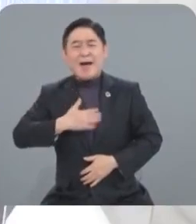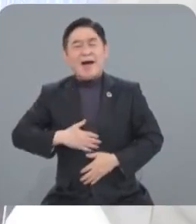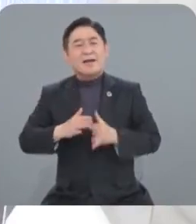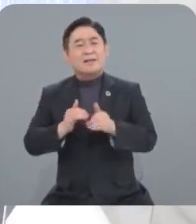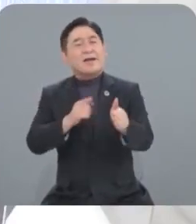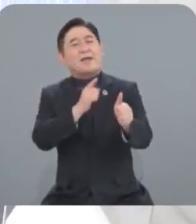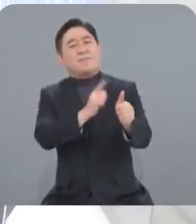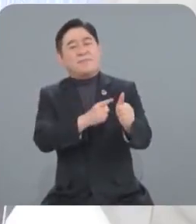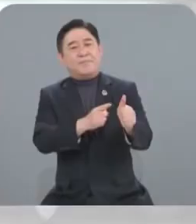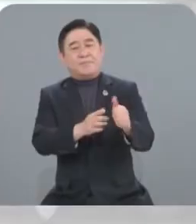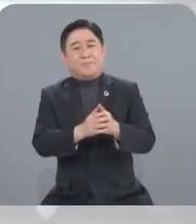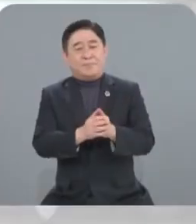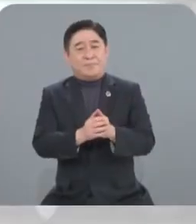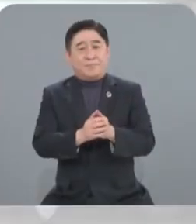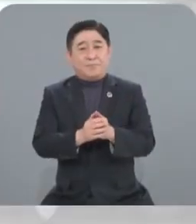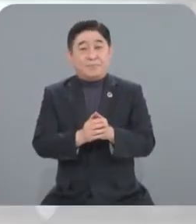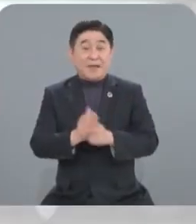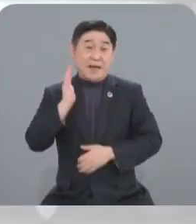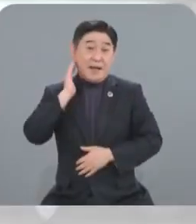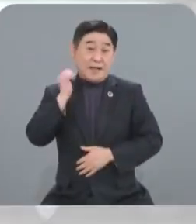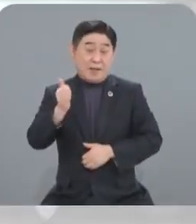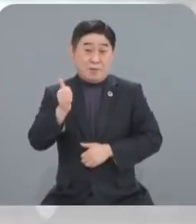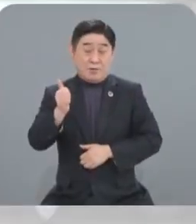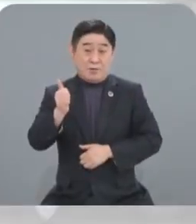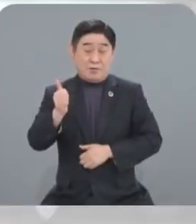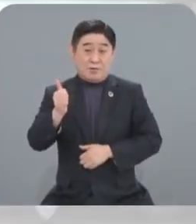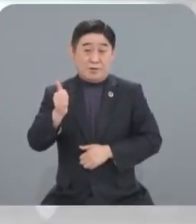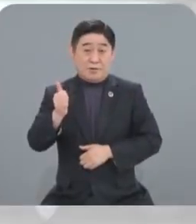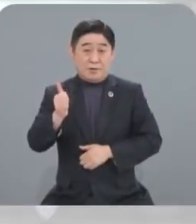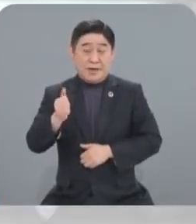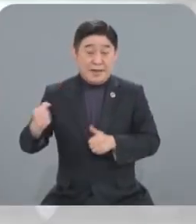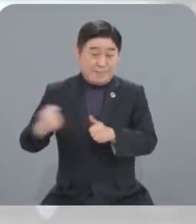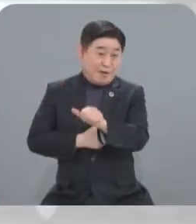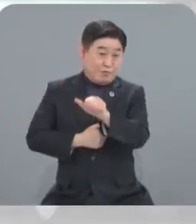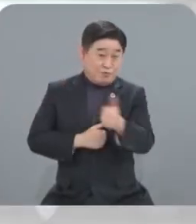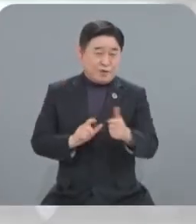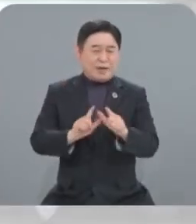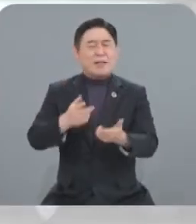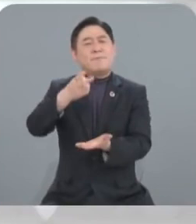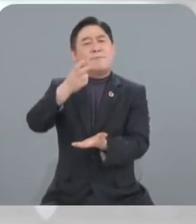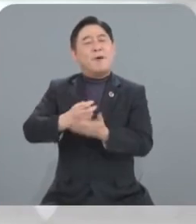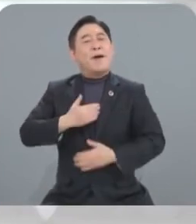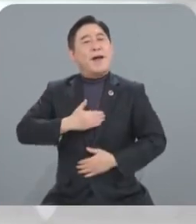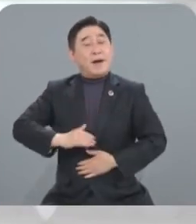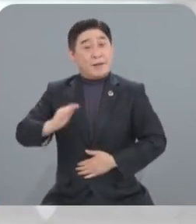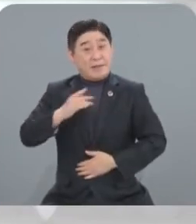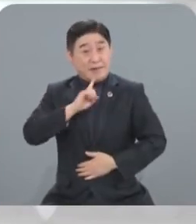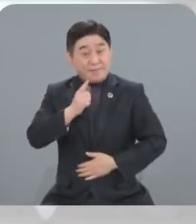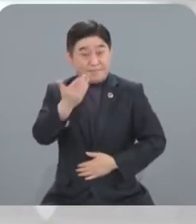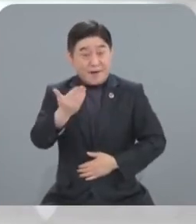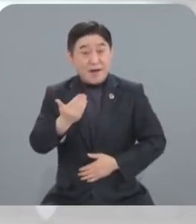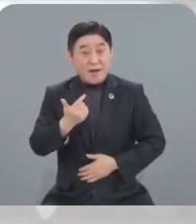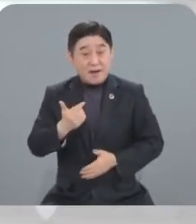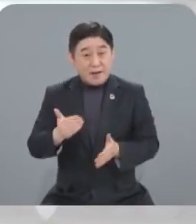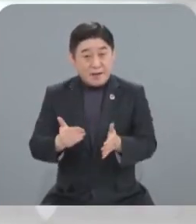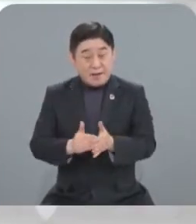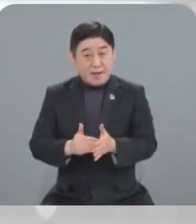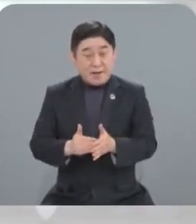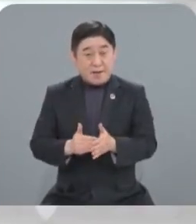사람이기 때문입니다 대통령은 맞아 죽지 않는 법을 알고 있어야 한다고 말씀드렸습니다